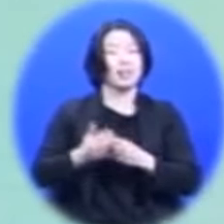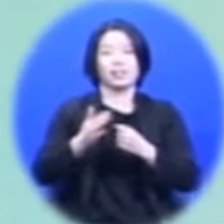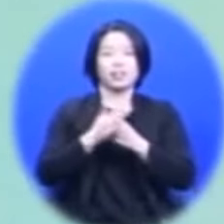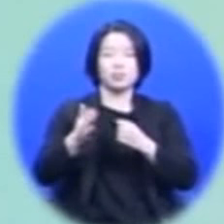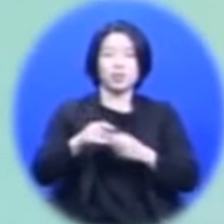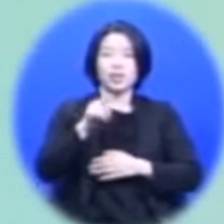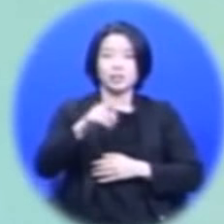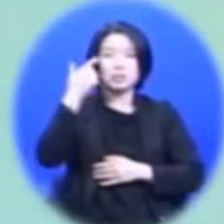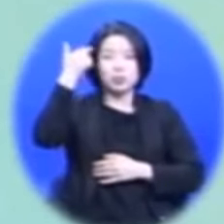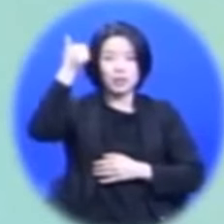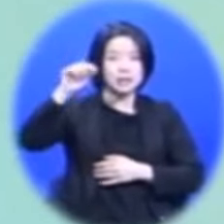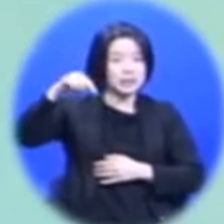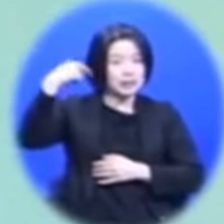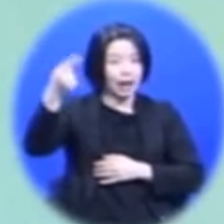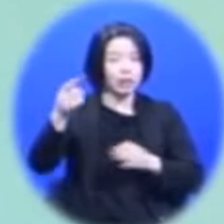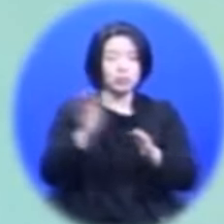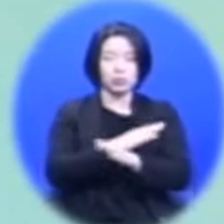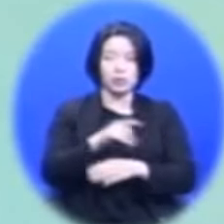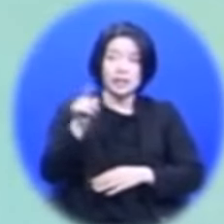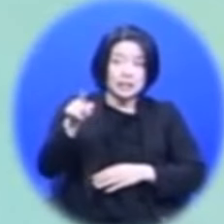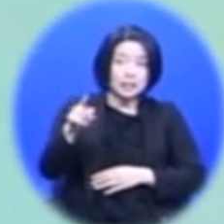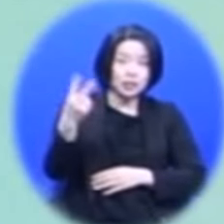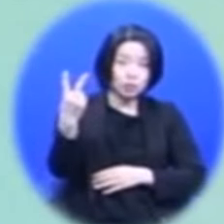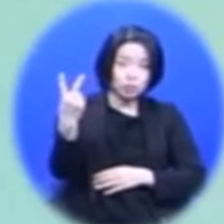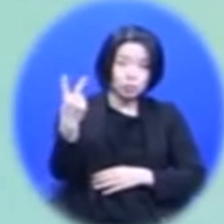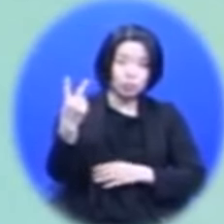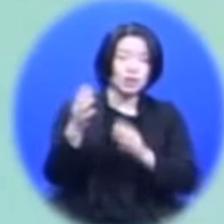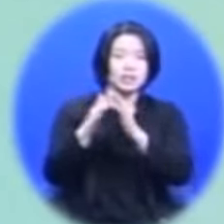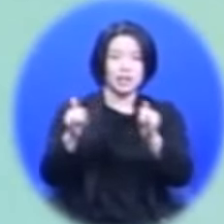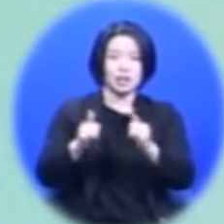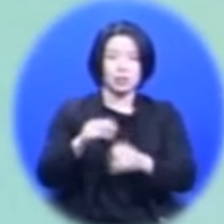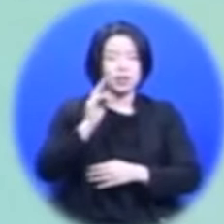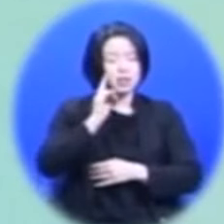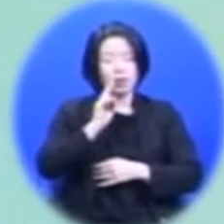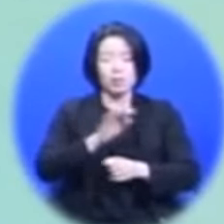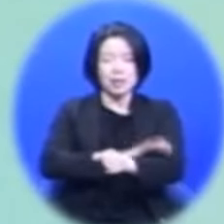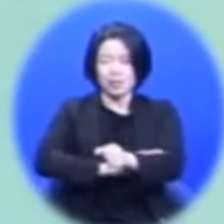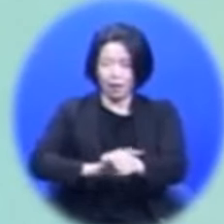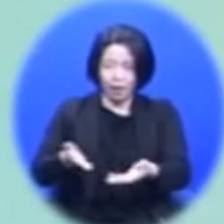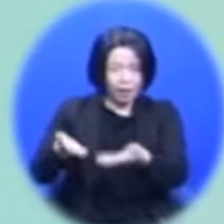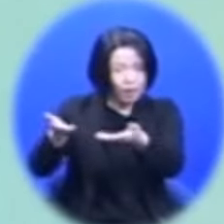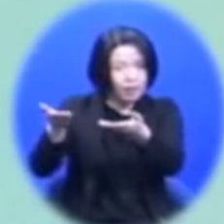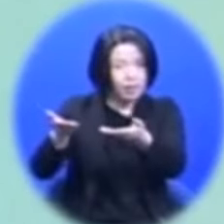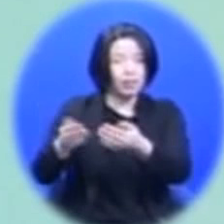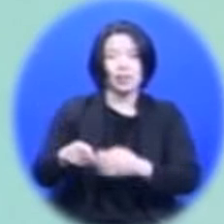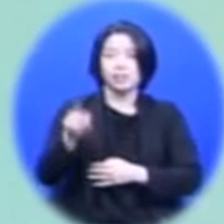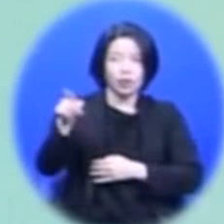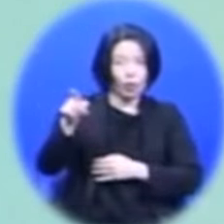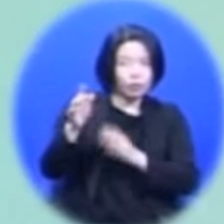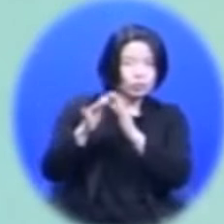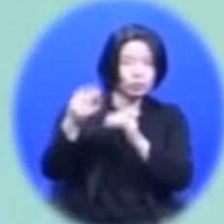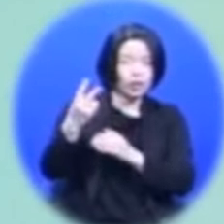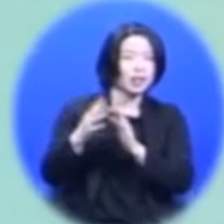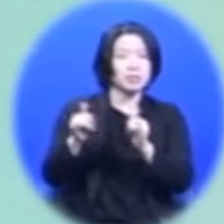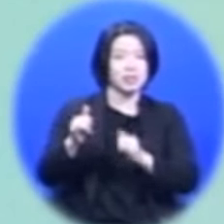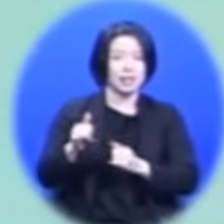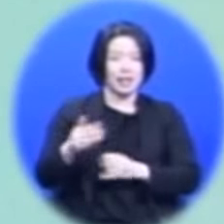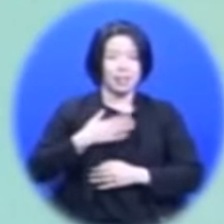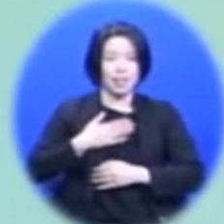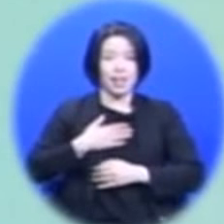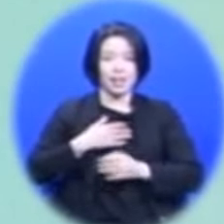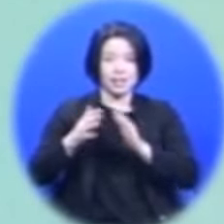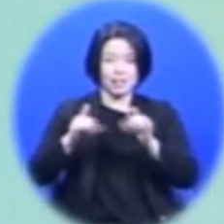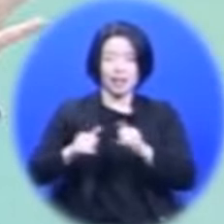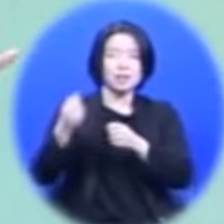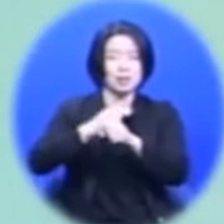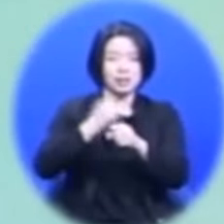그 목사님이 그다음부터는 그분에게 너무너무 잘했대요. 그 두 사람이 나를 반대한 사람. 그 사람까지 내 사람